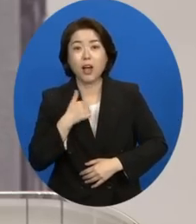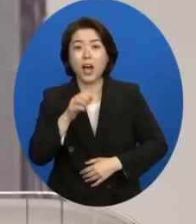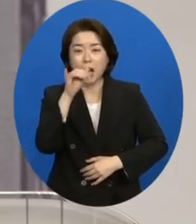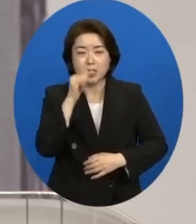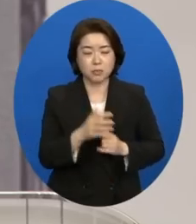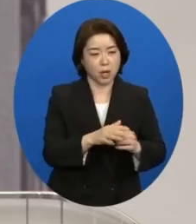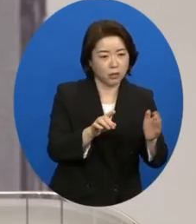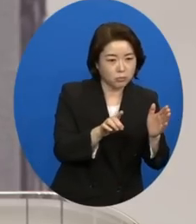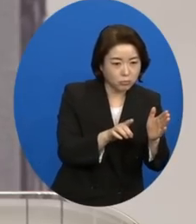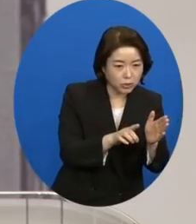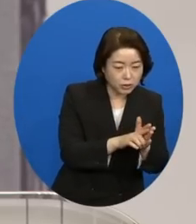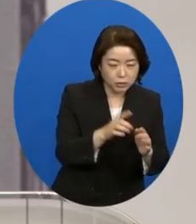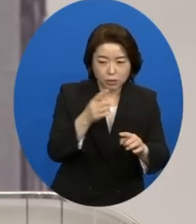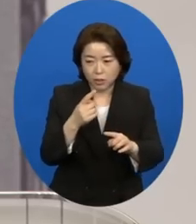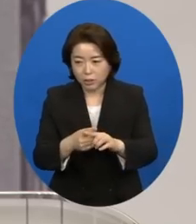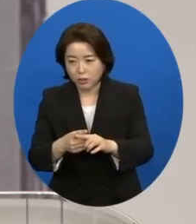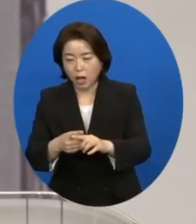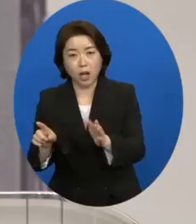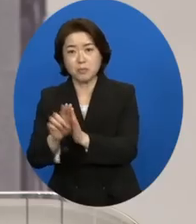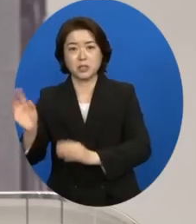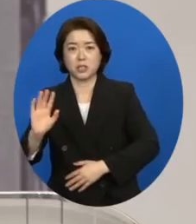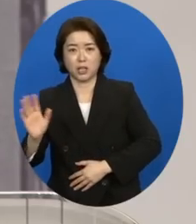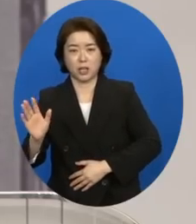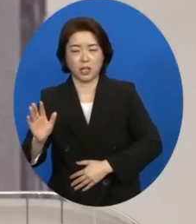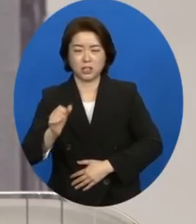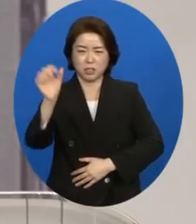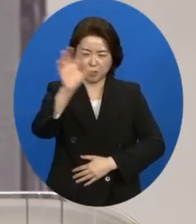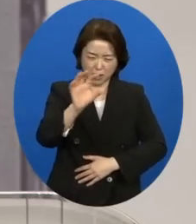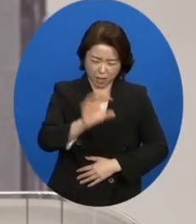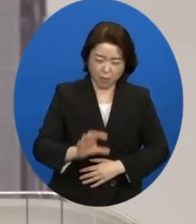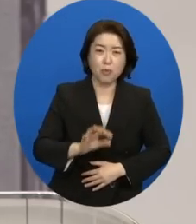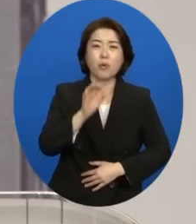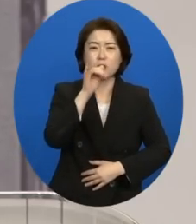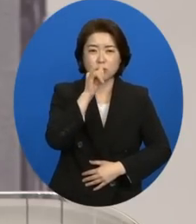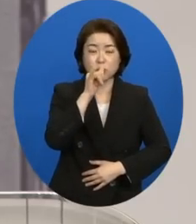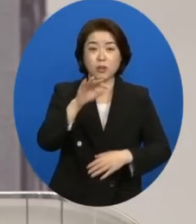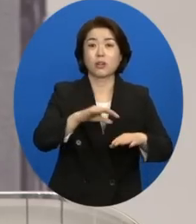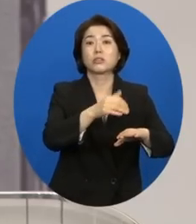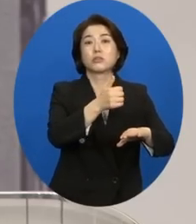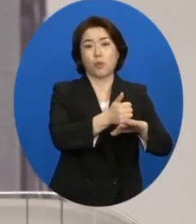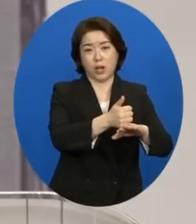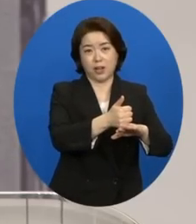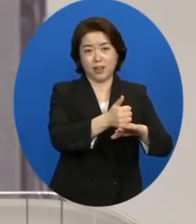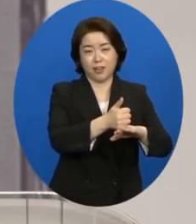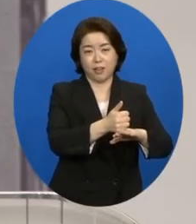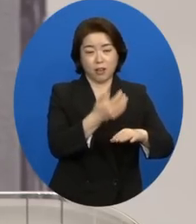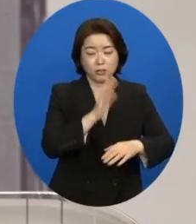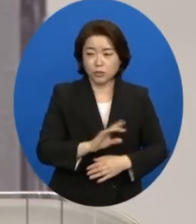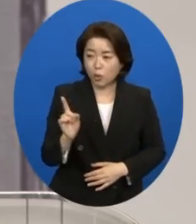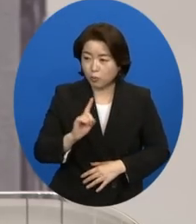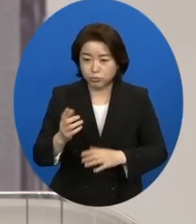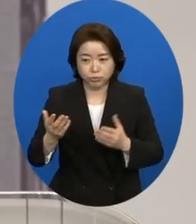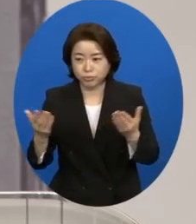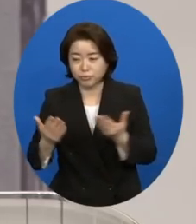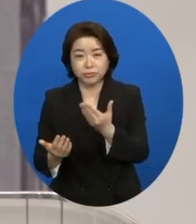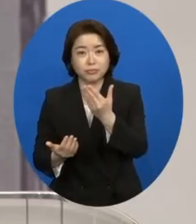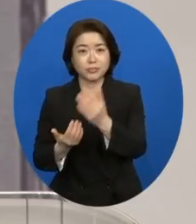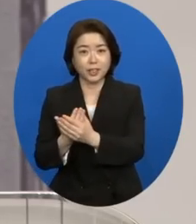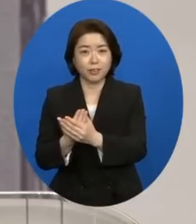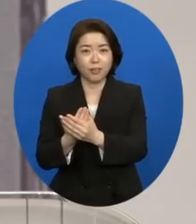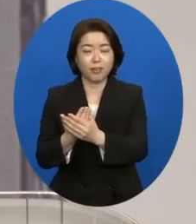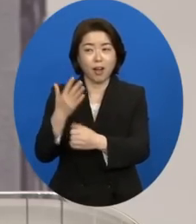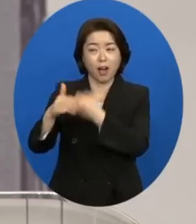이게 수십년 이거든요 근데 어떤 일이 있었길래 그 왕이 하나님 을 믿을 수 있었고 변할 수